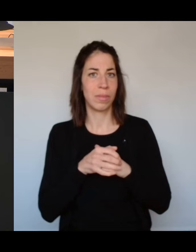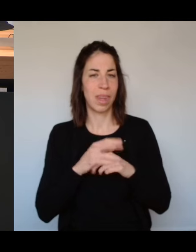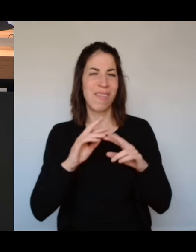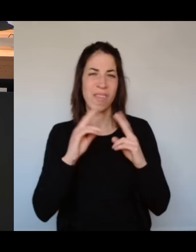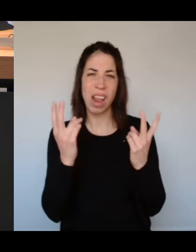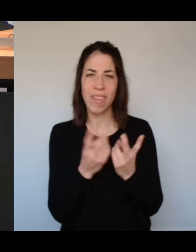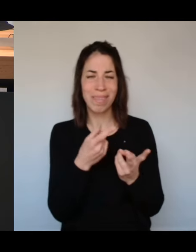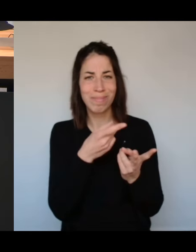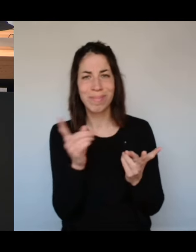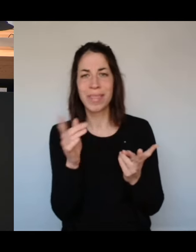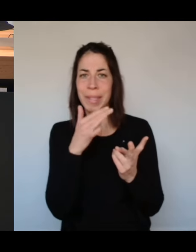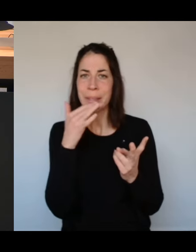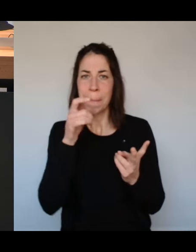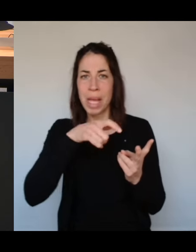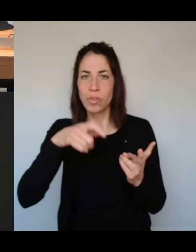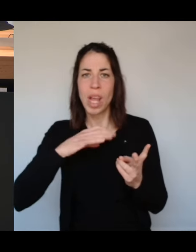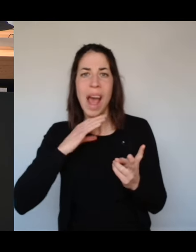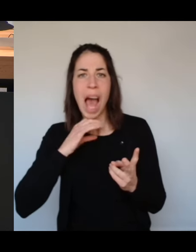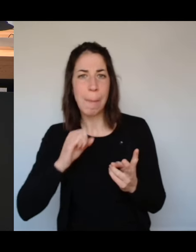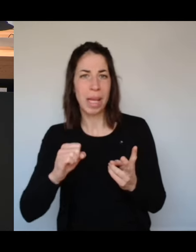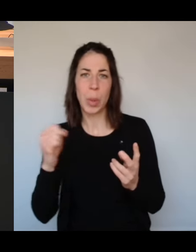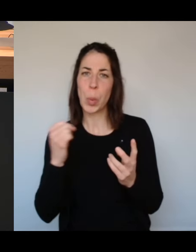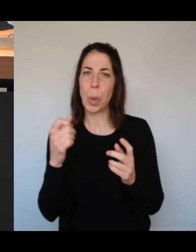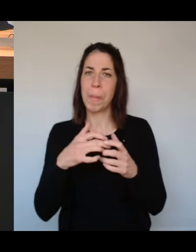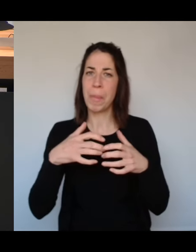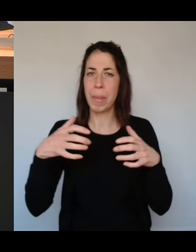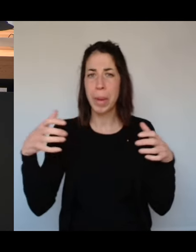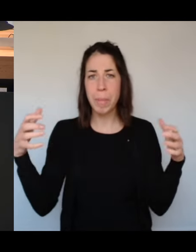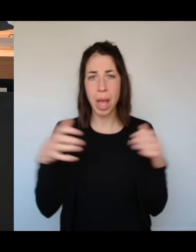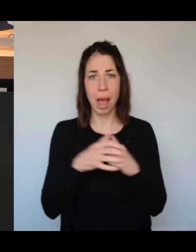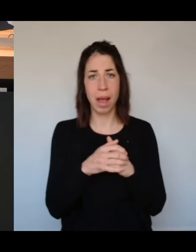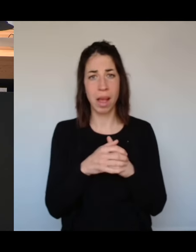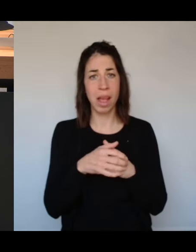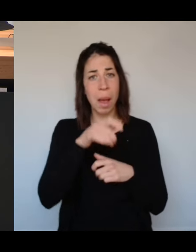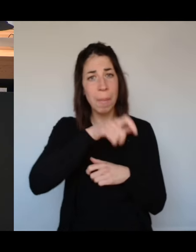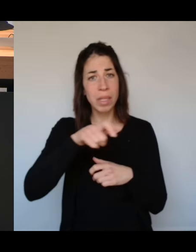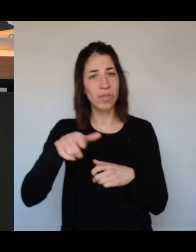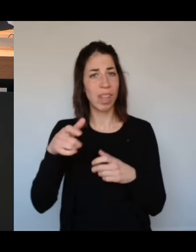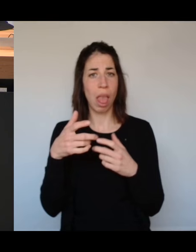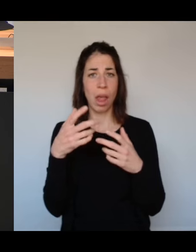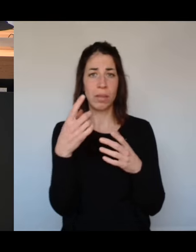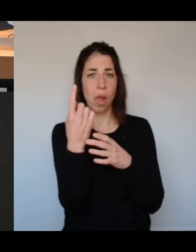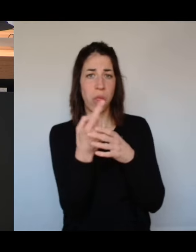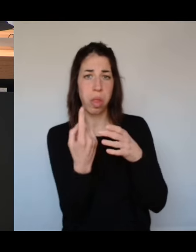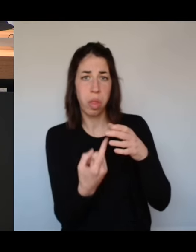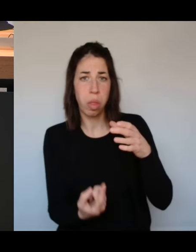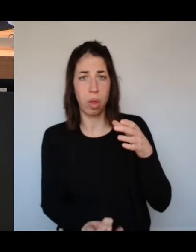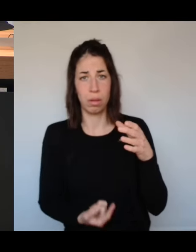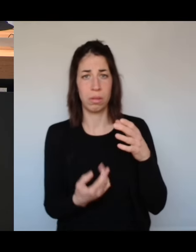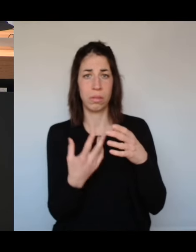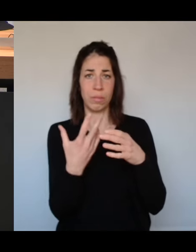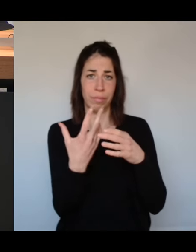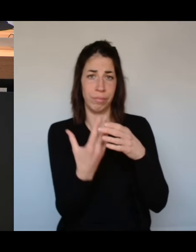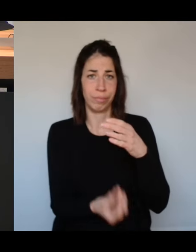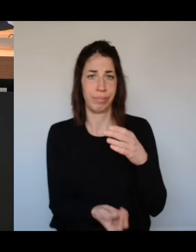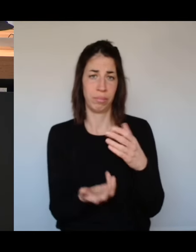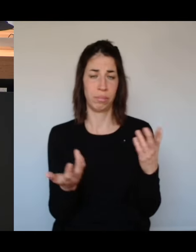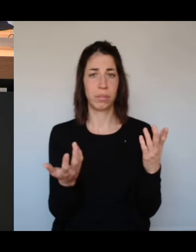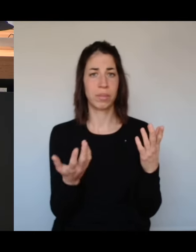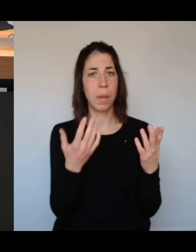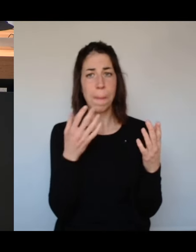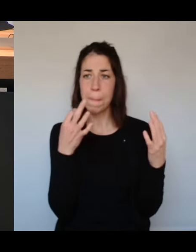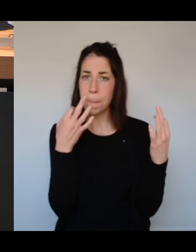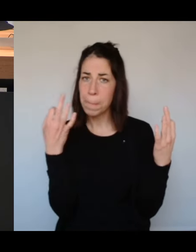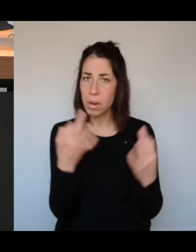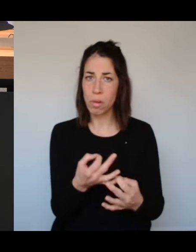Menschen, die in einer Verelendungsspirale sind, die eine Perspektive brauchen, um wieder festen Boden unter den Füßen zu bekommen. Und sie können jetzt Not in My